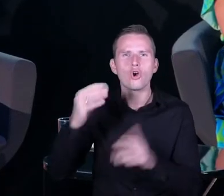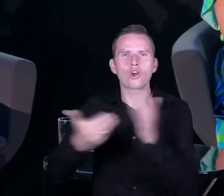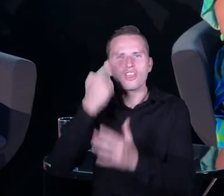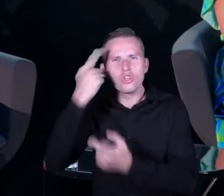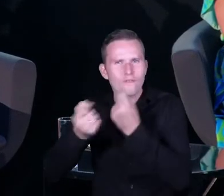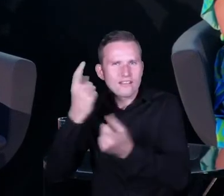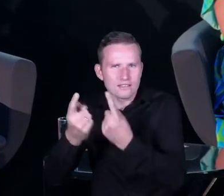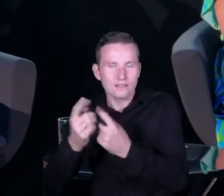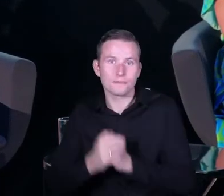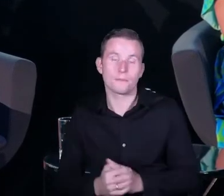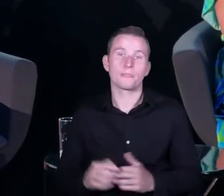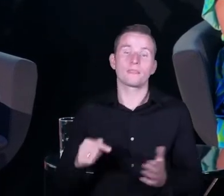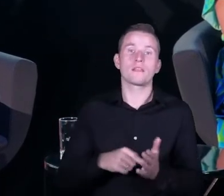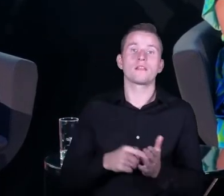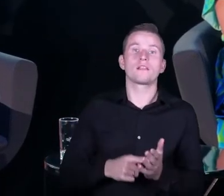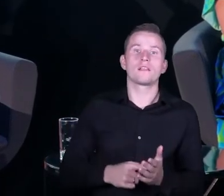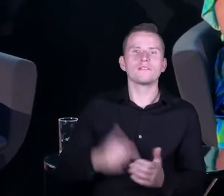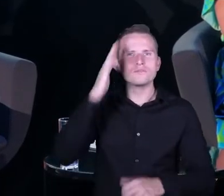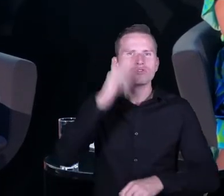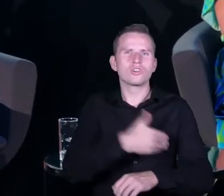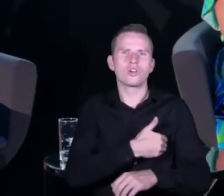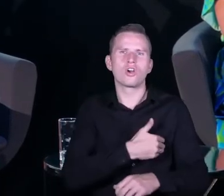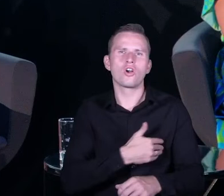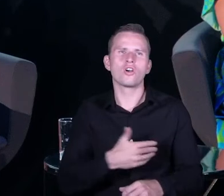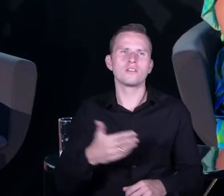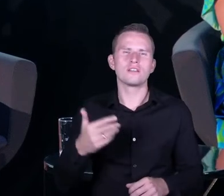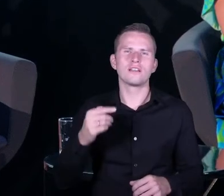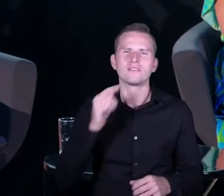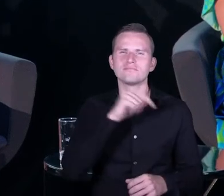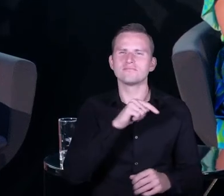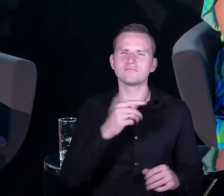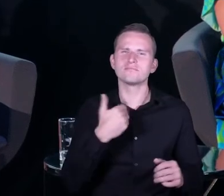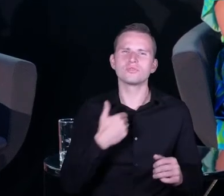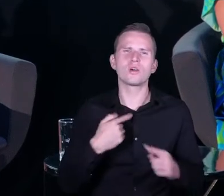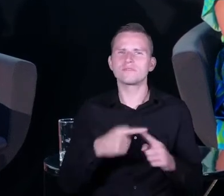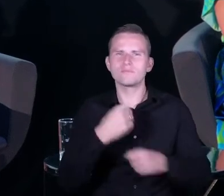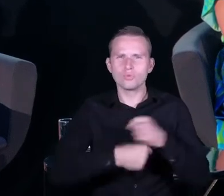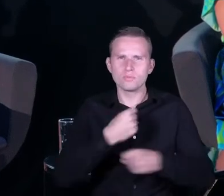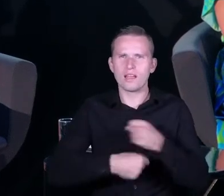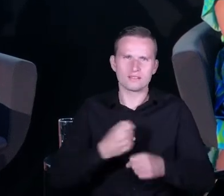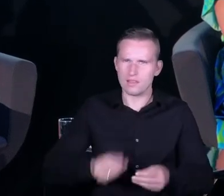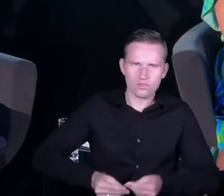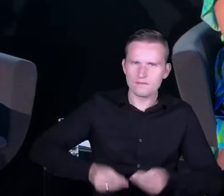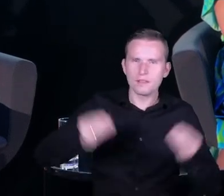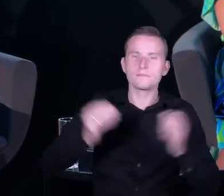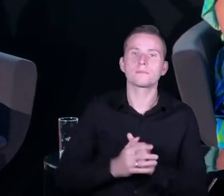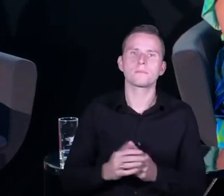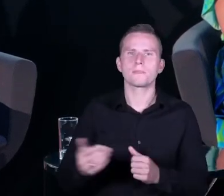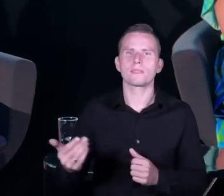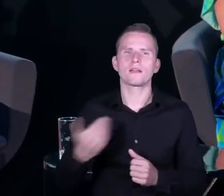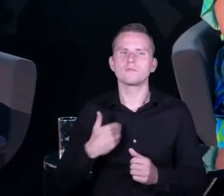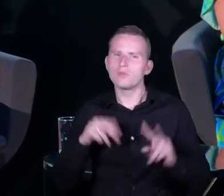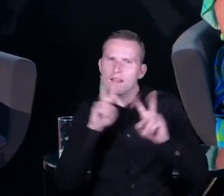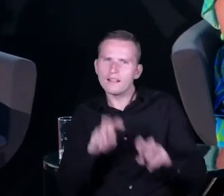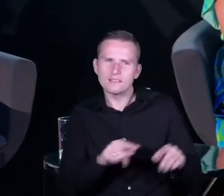w szkole w Rogolinie współpraca właśnie była tą najważniejszą, rozwijaną, to niemniej jednak analizując linię